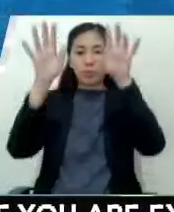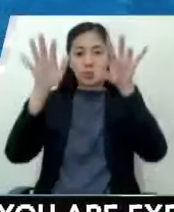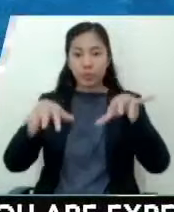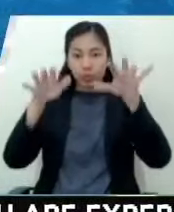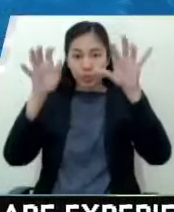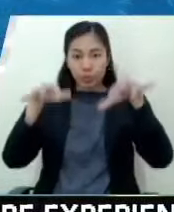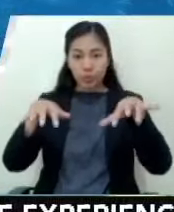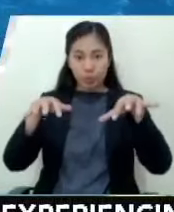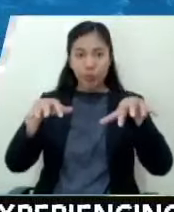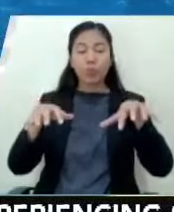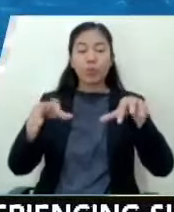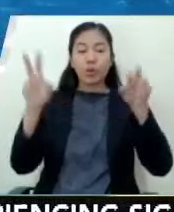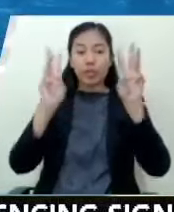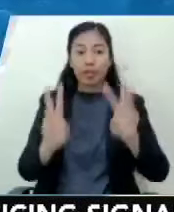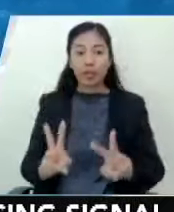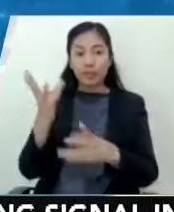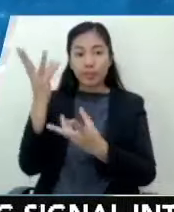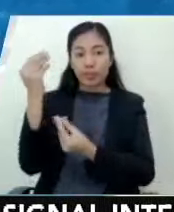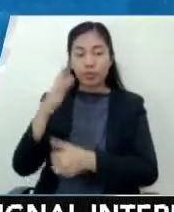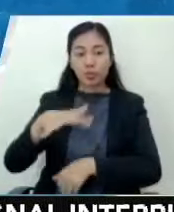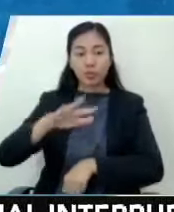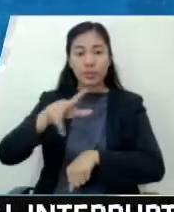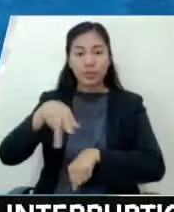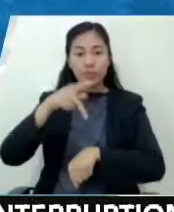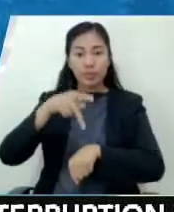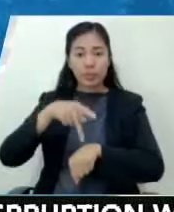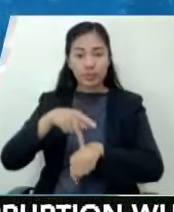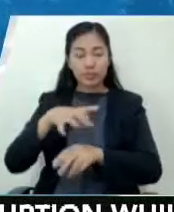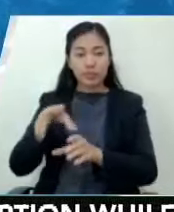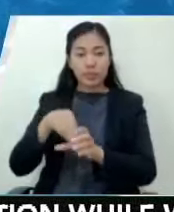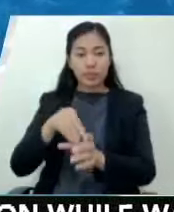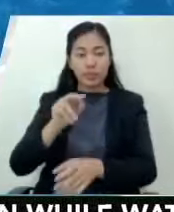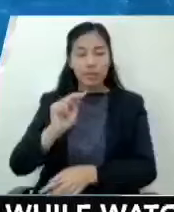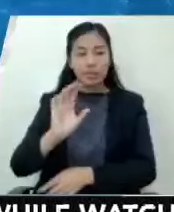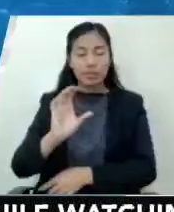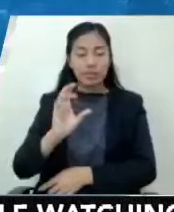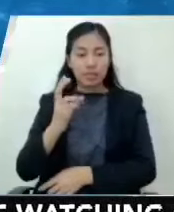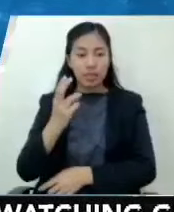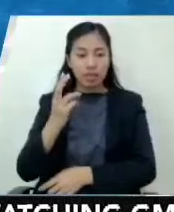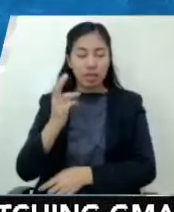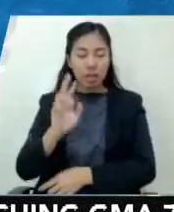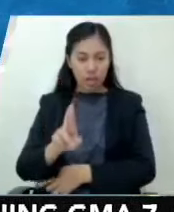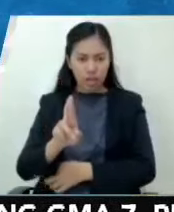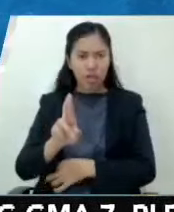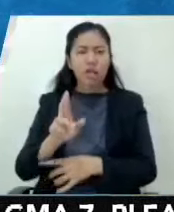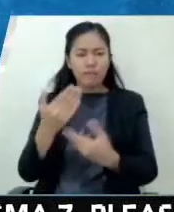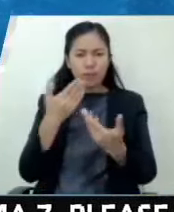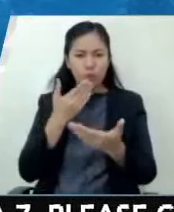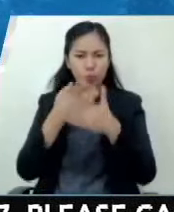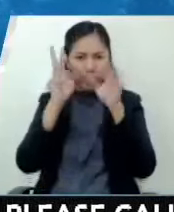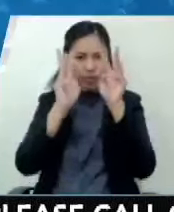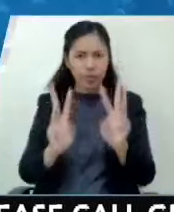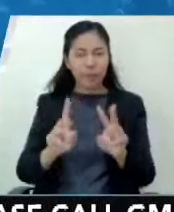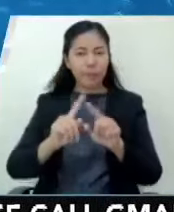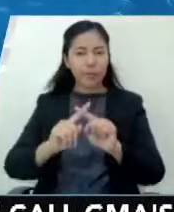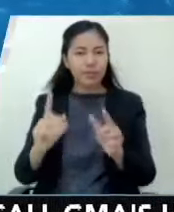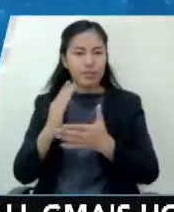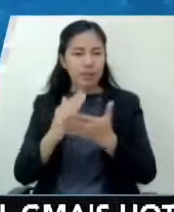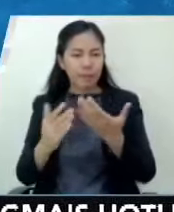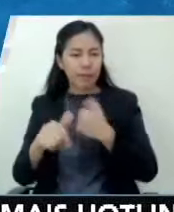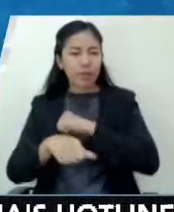halos buong bansa kasama ang Metro Manila ang magkakaroon ng maayos na panahon maliban sa ilang panig ng Aurora,